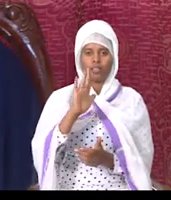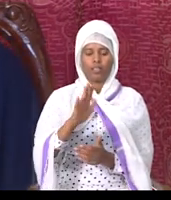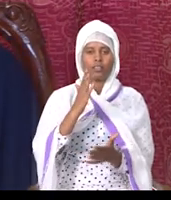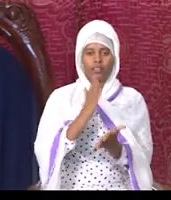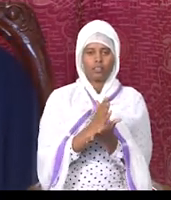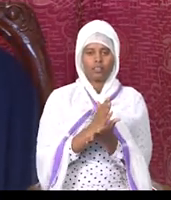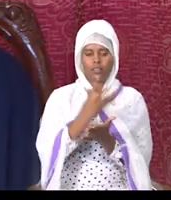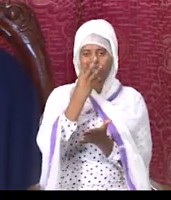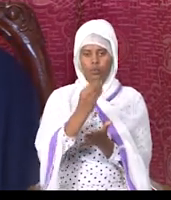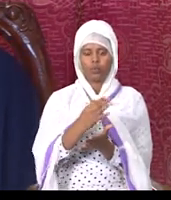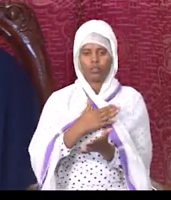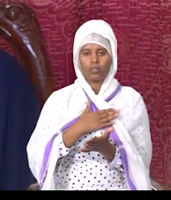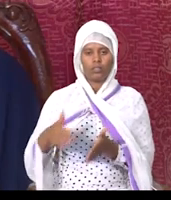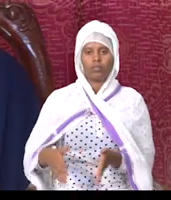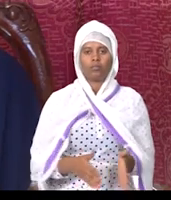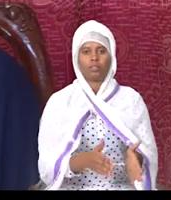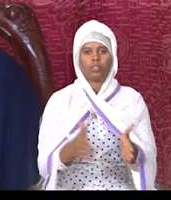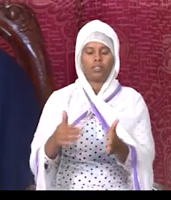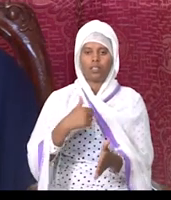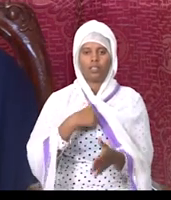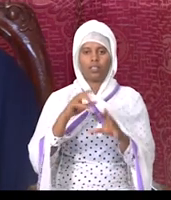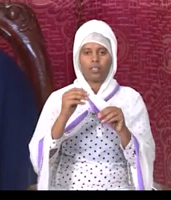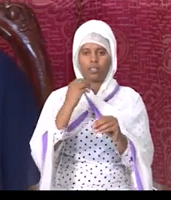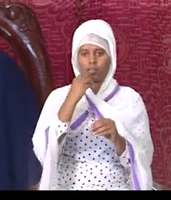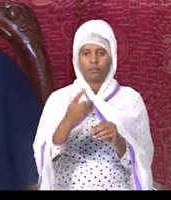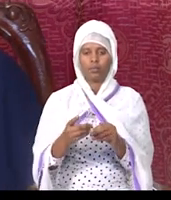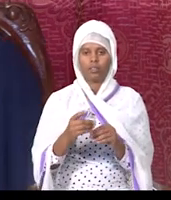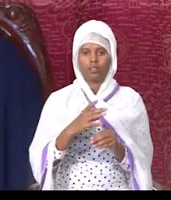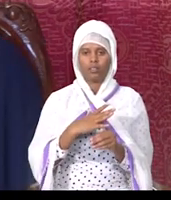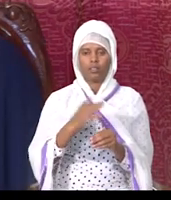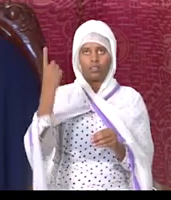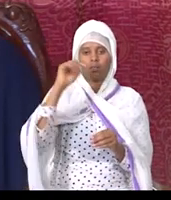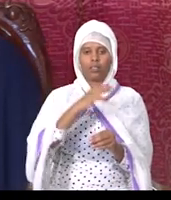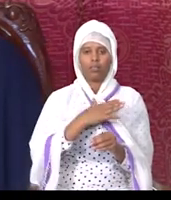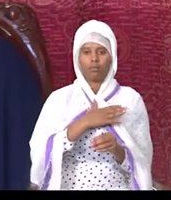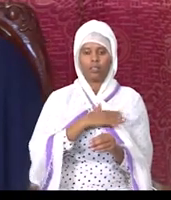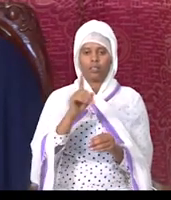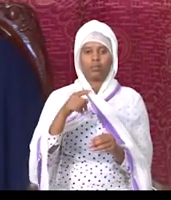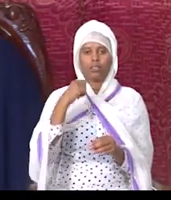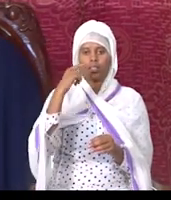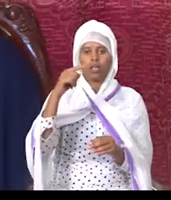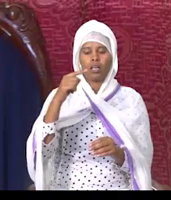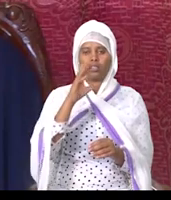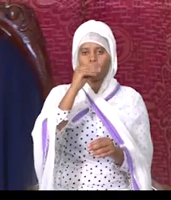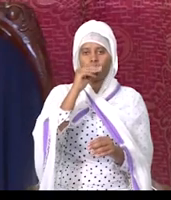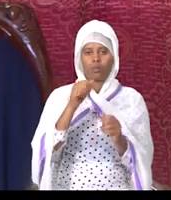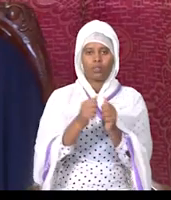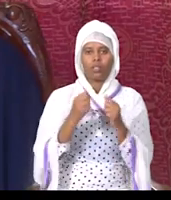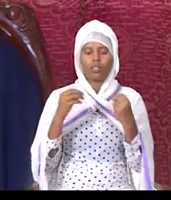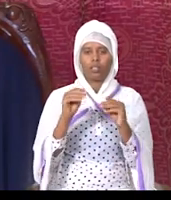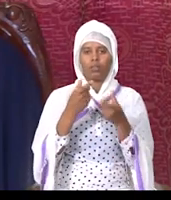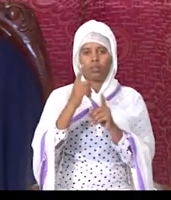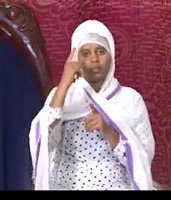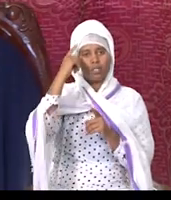ናይ ፅድቅን ህወትን መገዲ ኣነ እየ ይብል ማለት እዩ ክርስቶስ ኣምላኽና እዚ ቃል እዚ ዝተናገሮ